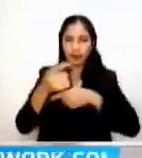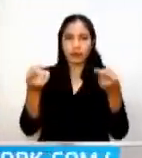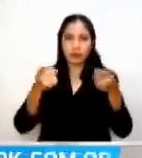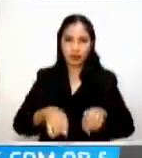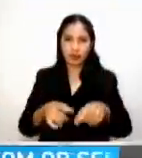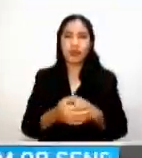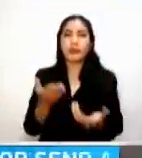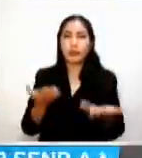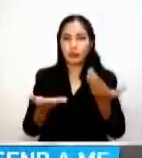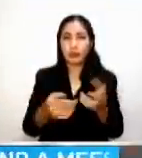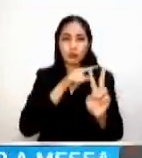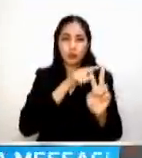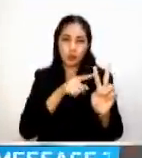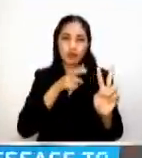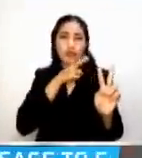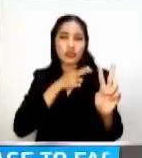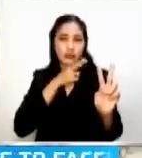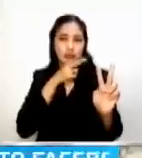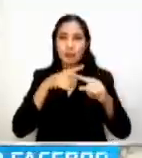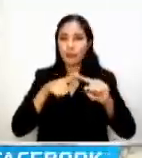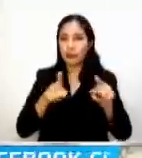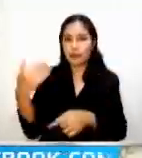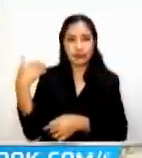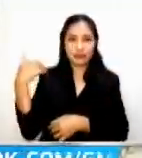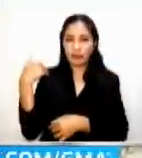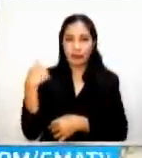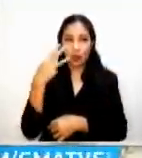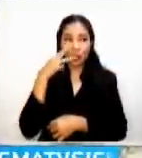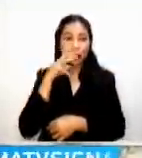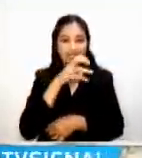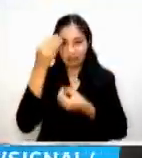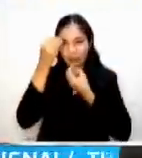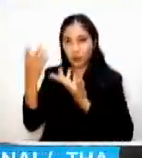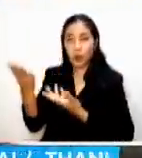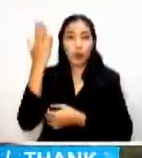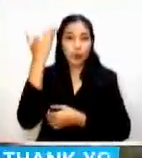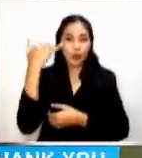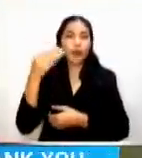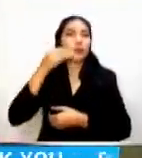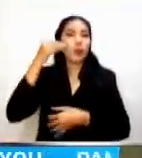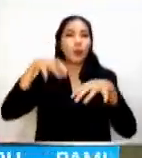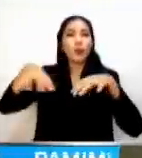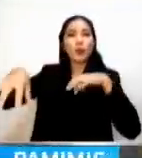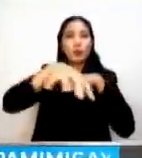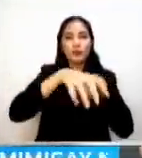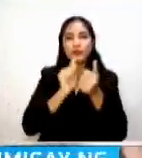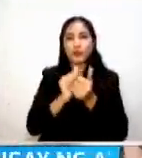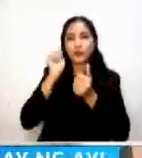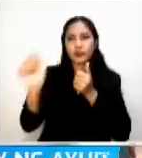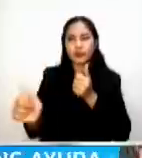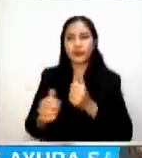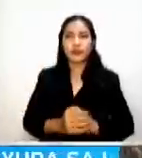ng mga biktima. Pero wala pa raw lumalapit na saksi sa krimen dahil malayo ang kapitbahay ng mga biktima. Hindi, dali walang gagana. Hindi, dali